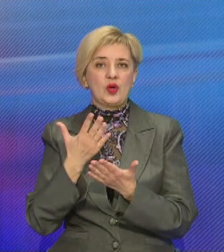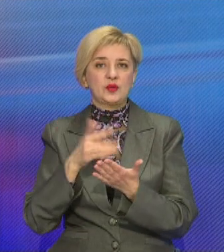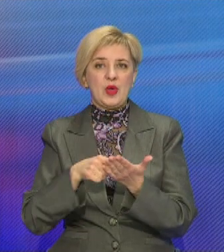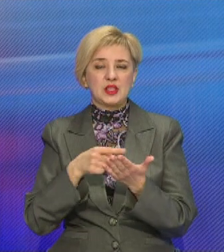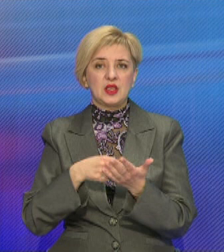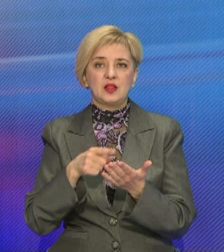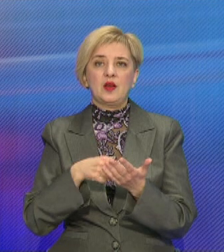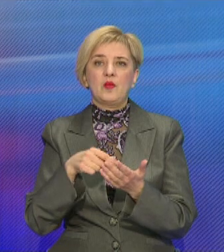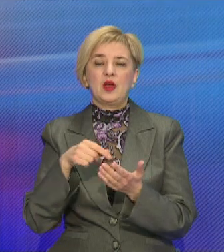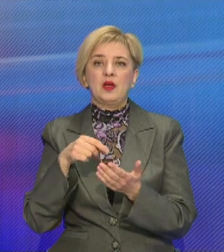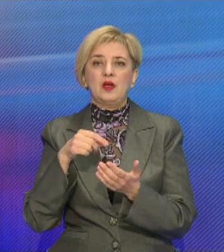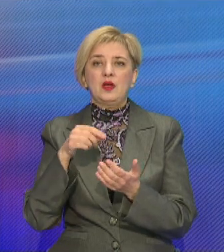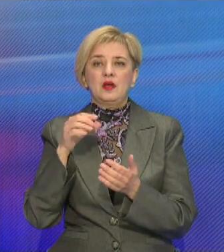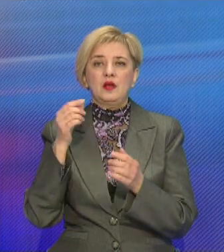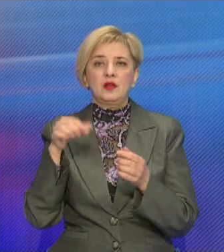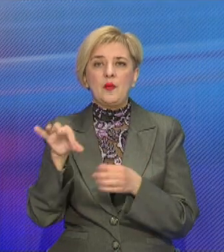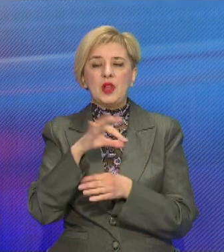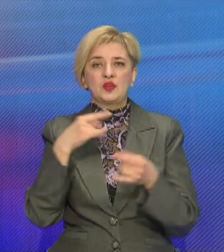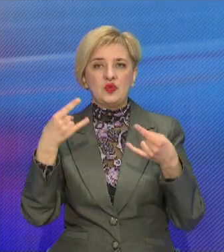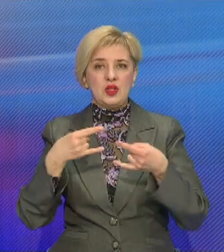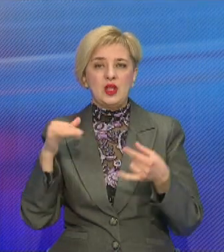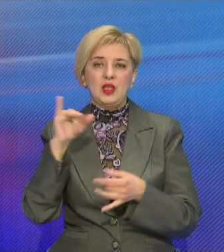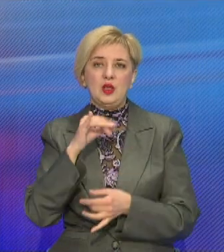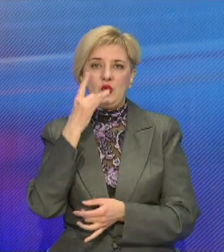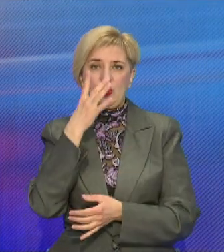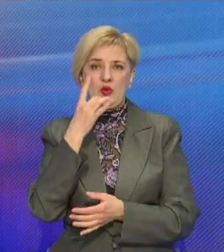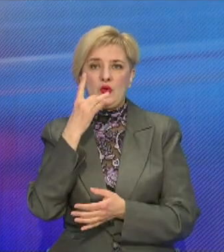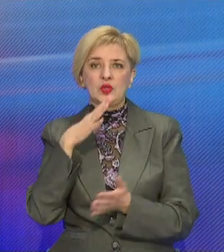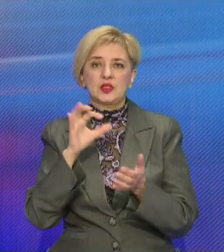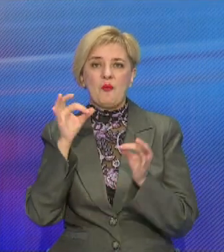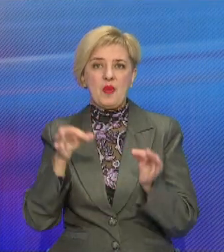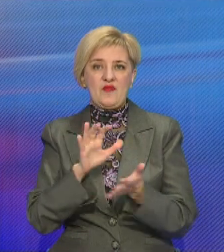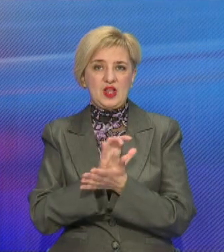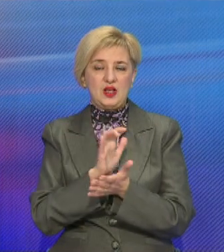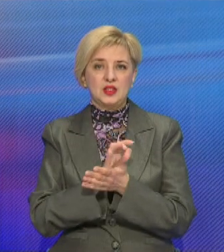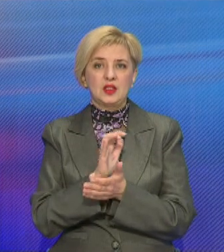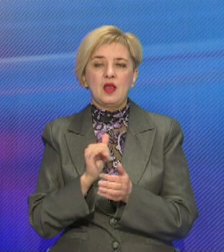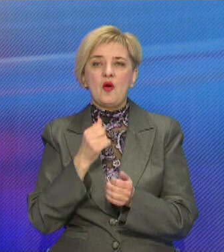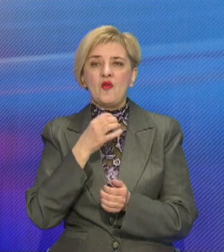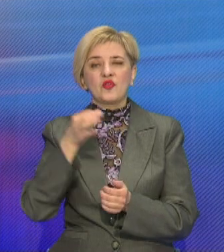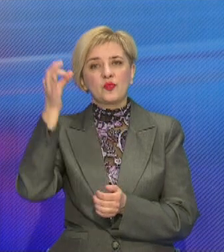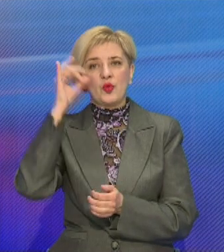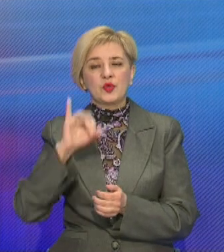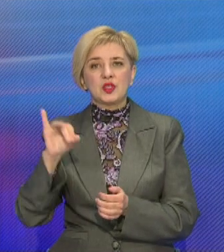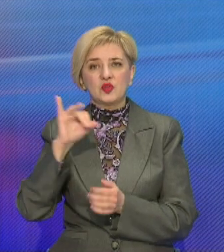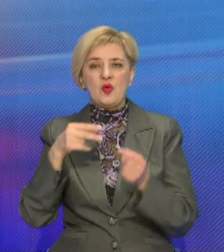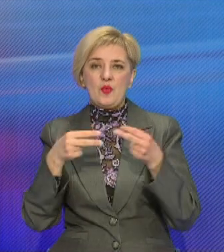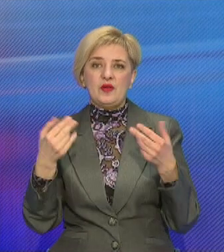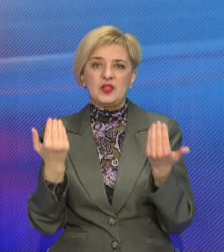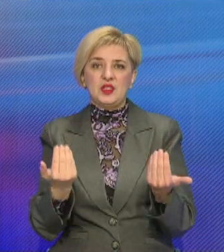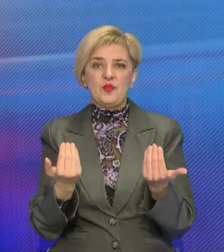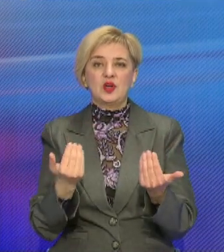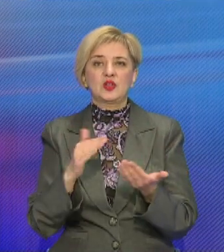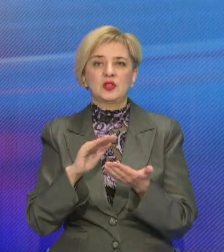правда». Успомнить минулое, а тем, кто юный, познать нечто новое из истории и поравнять с теперешним обличьем города и